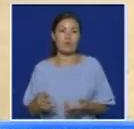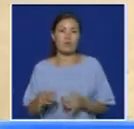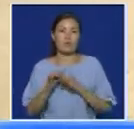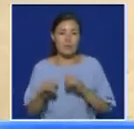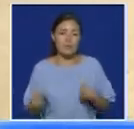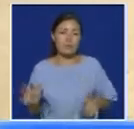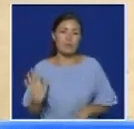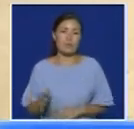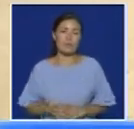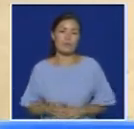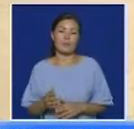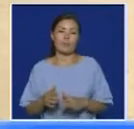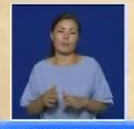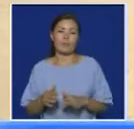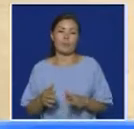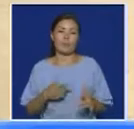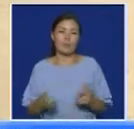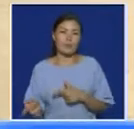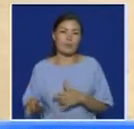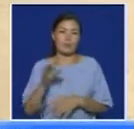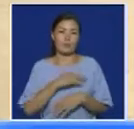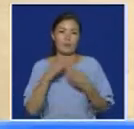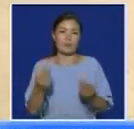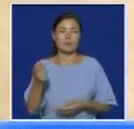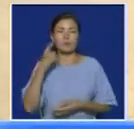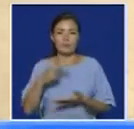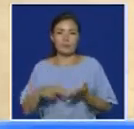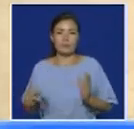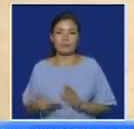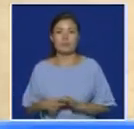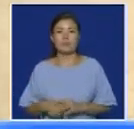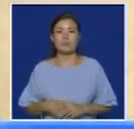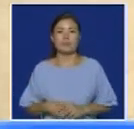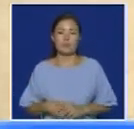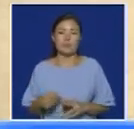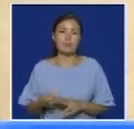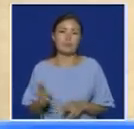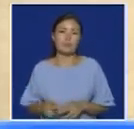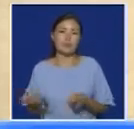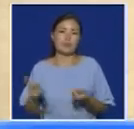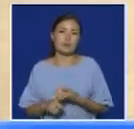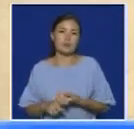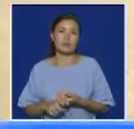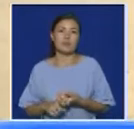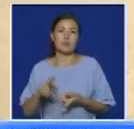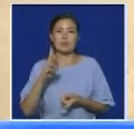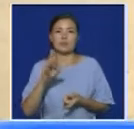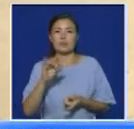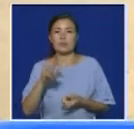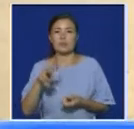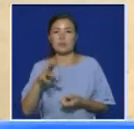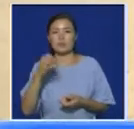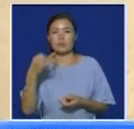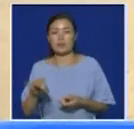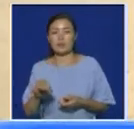ішінде бітіп халықтың игілігіне беріледі деп есептеп отырмыз. Соған сәйкес енді мынау Қызылсайдан бері қарата